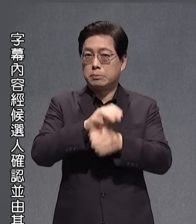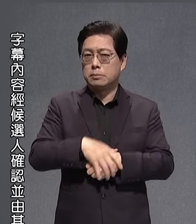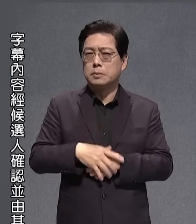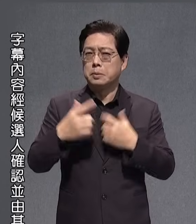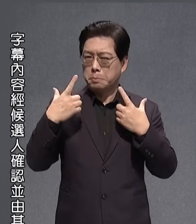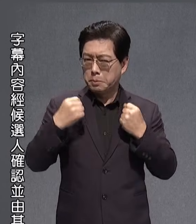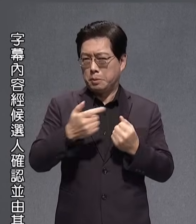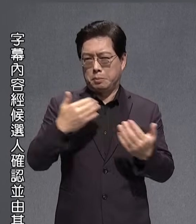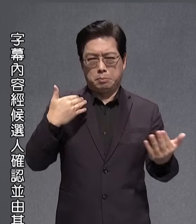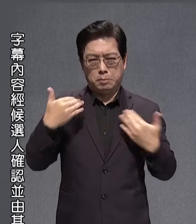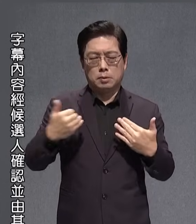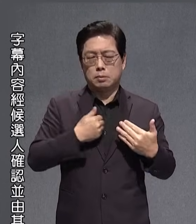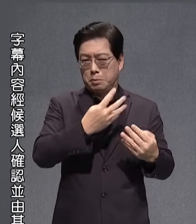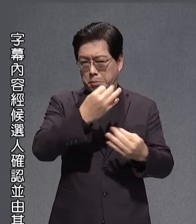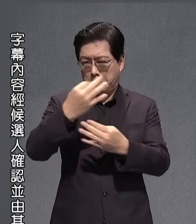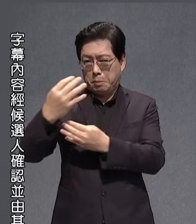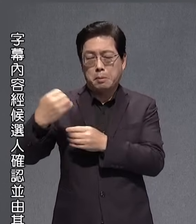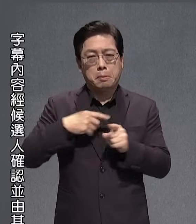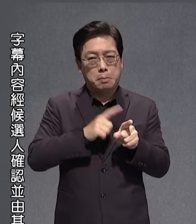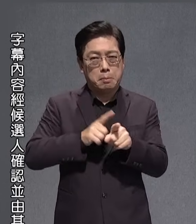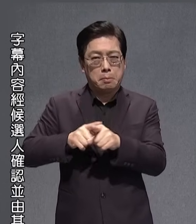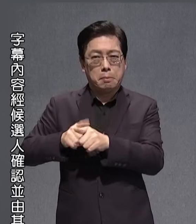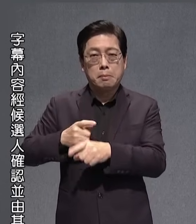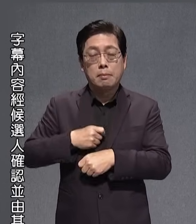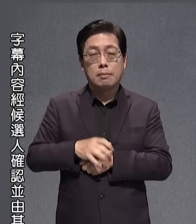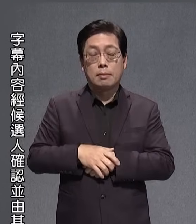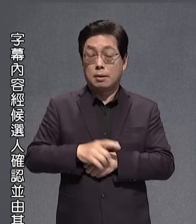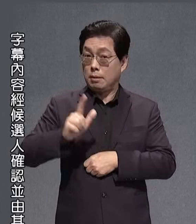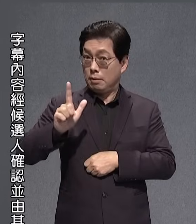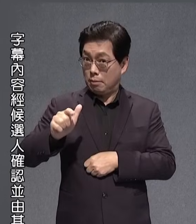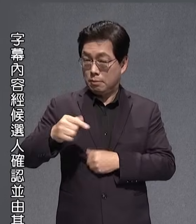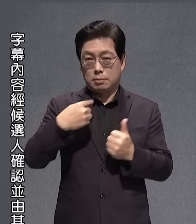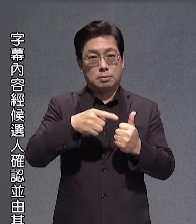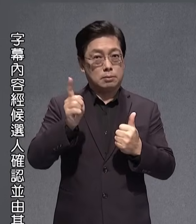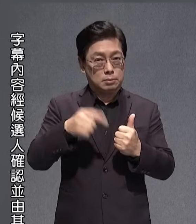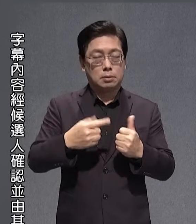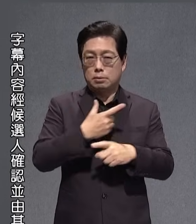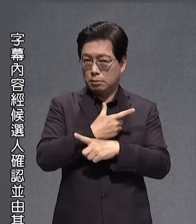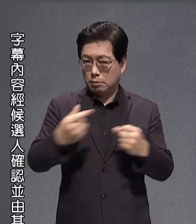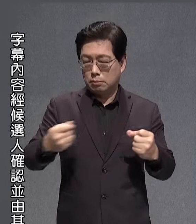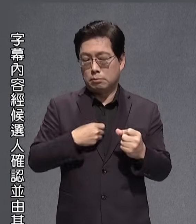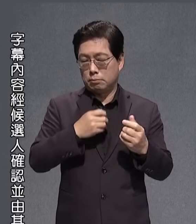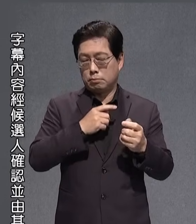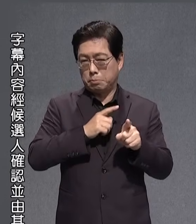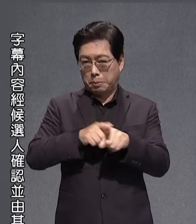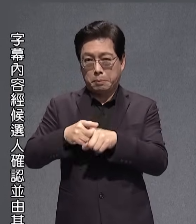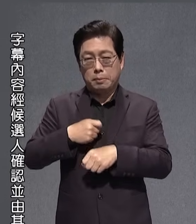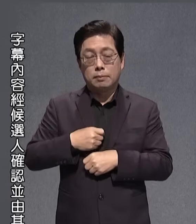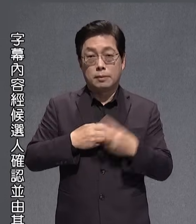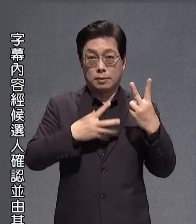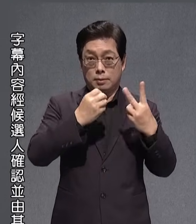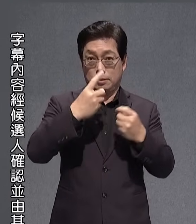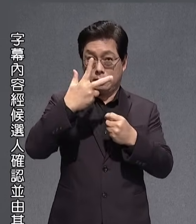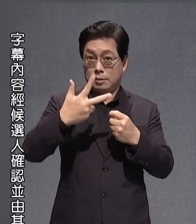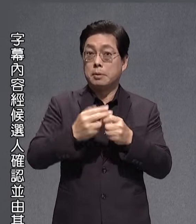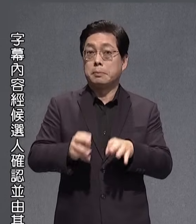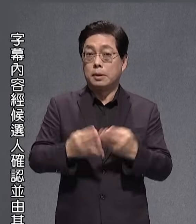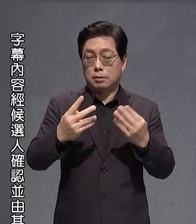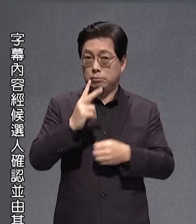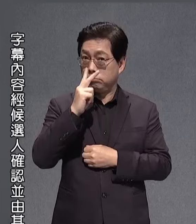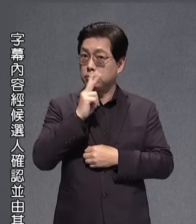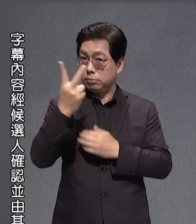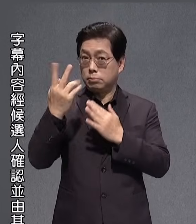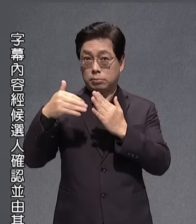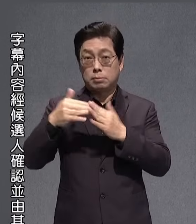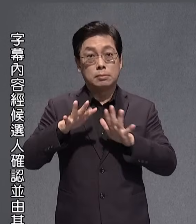有具体的时程表，按部就班，师资教材都有进度表。2017开办的时候只有